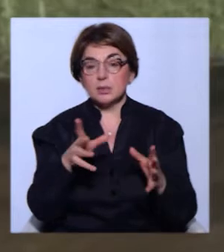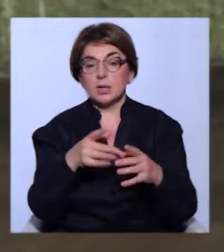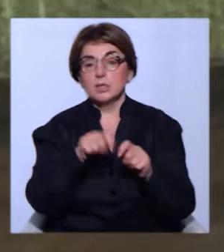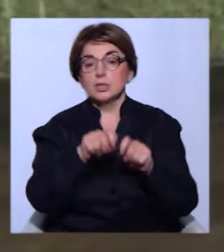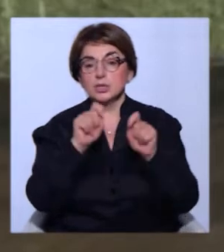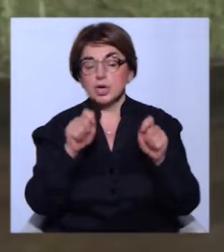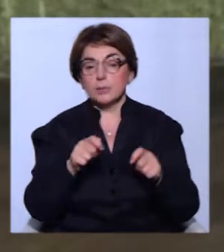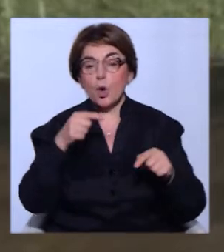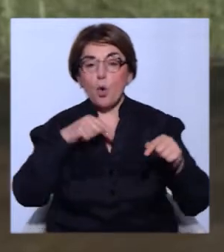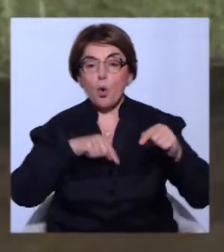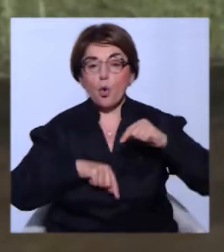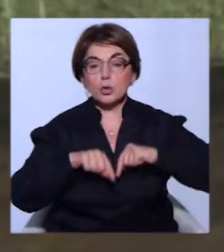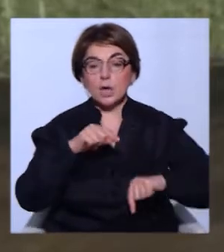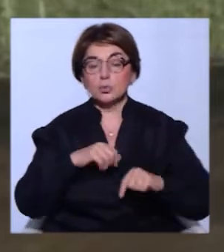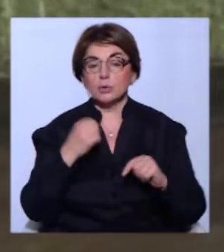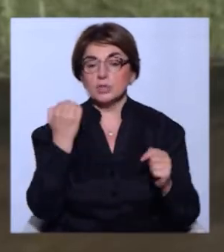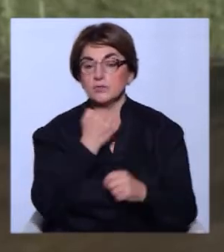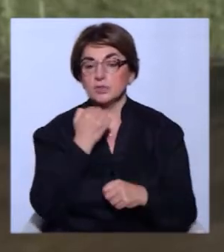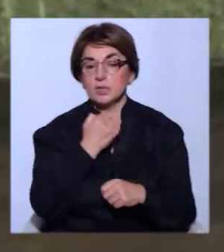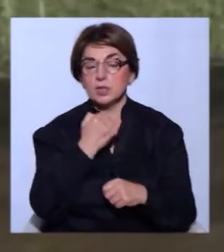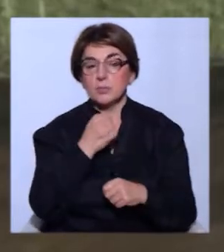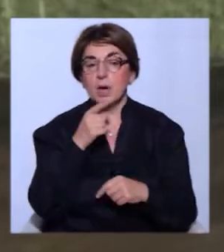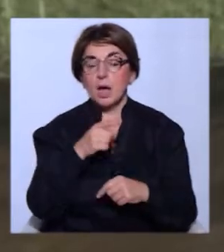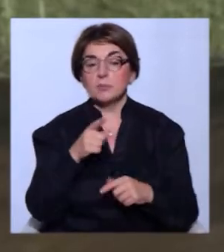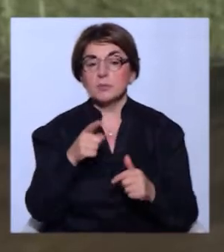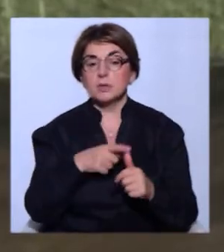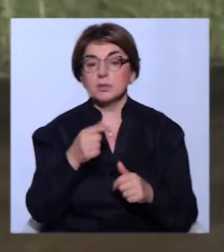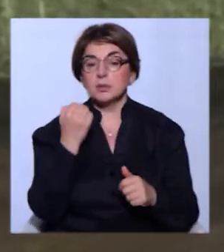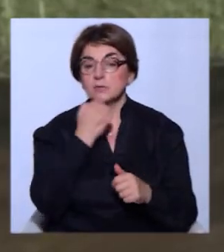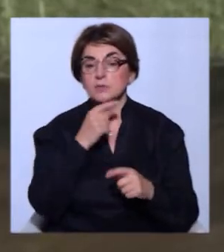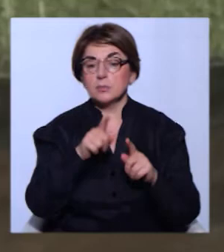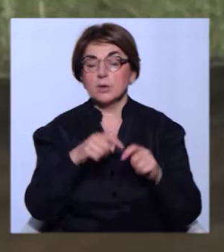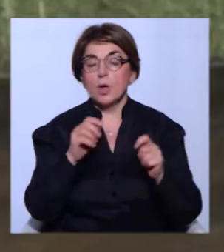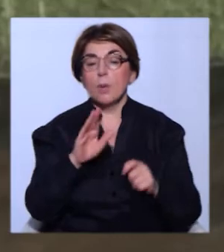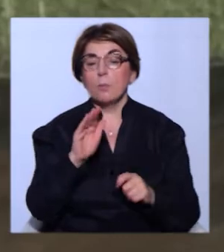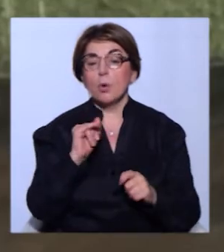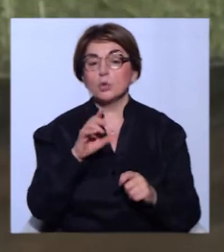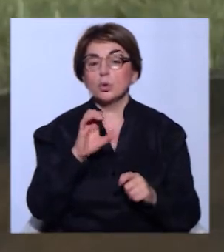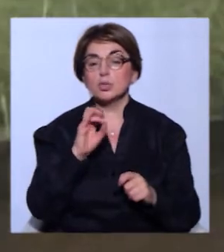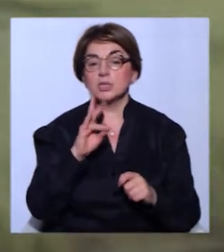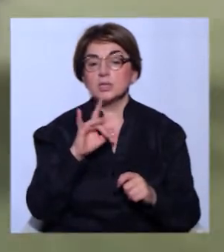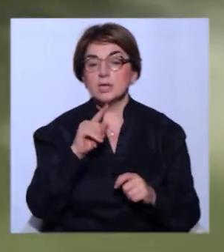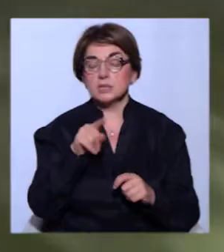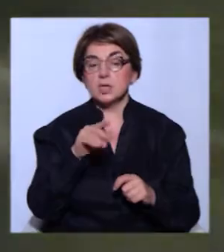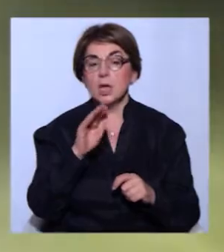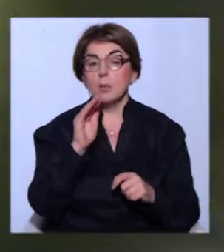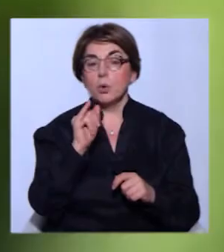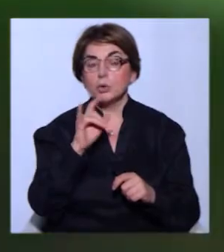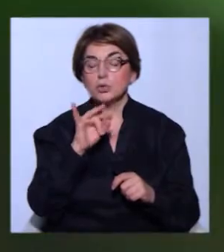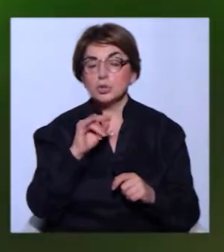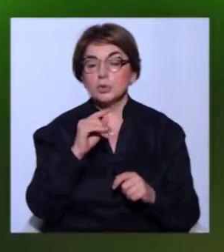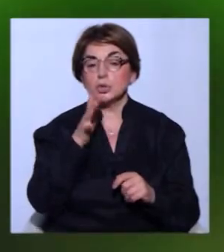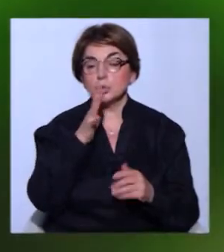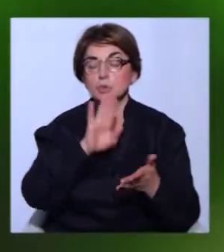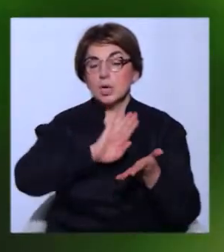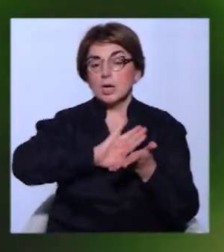შექმნან ორგანული ნივთიერება. ამ პროცესს ეწოდება ფოტოსინთეზი. ფოტოსინთეზის დროს ის გარემოში